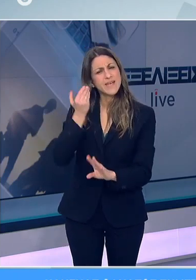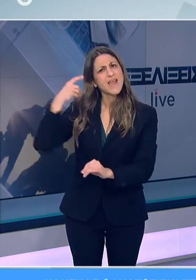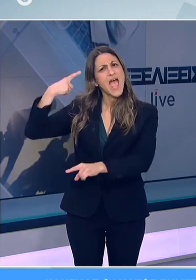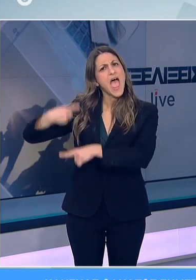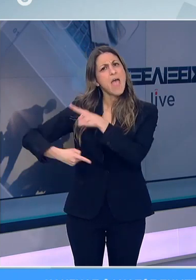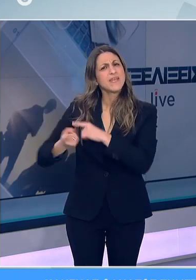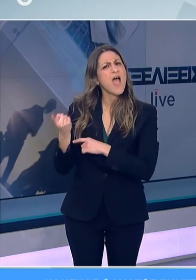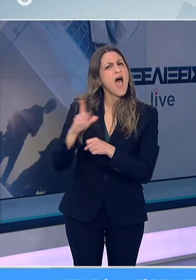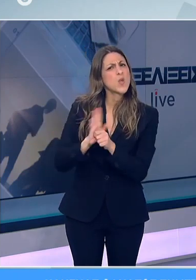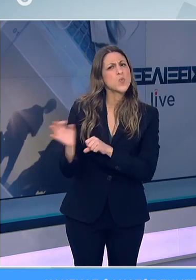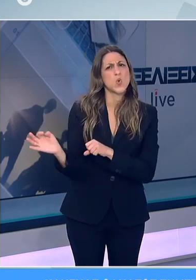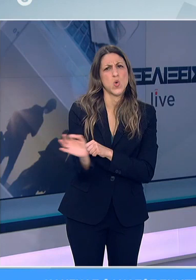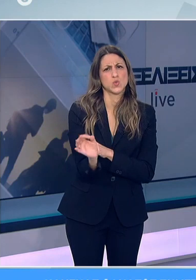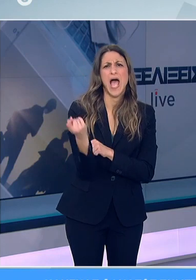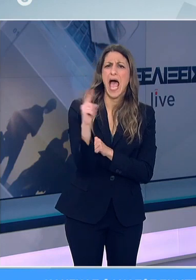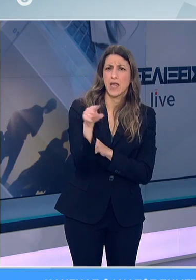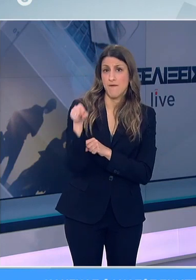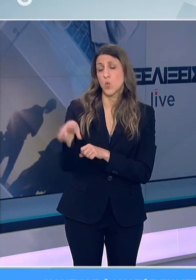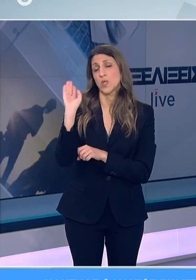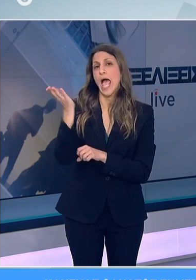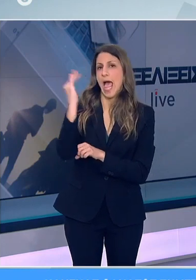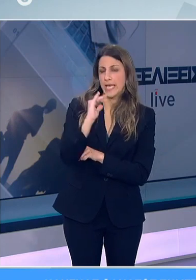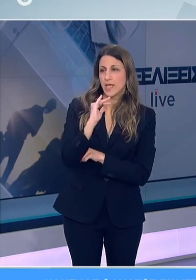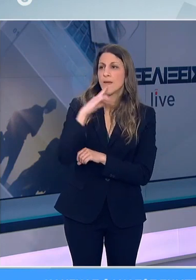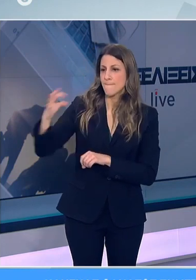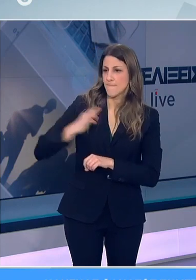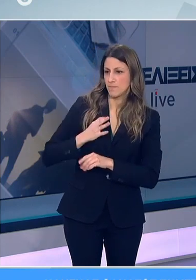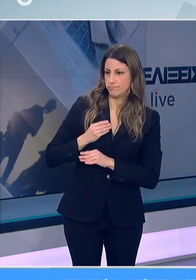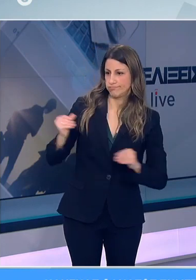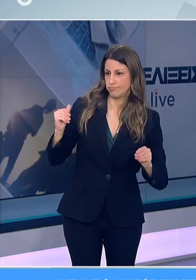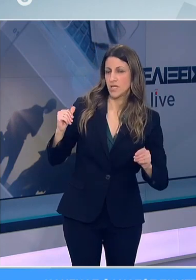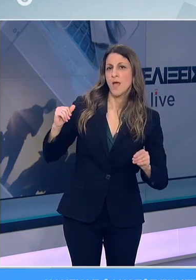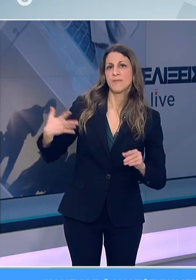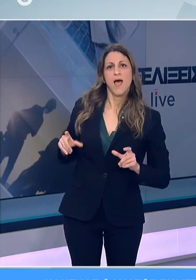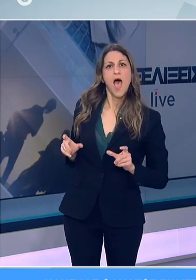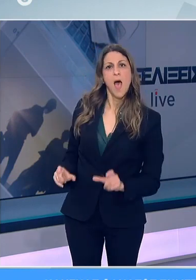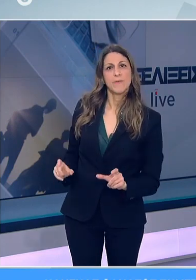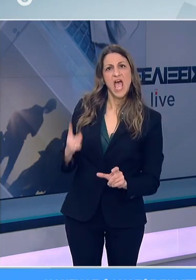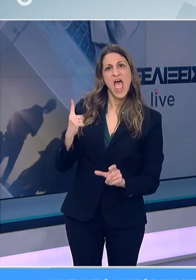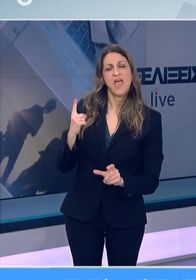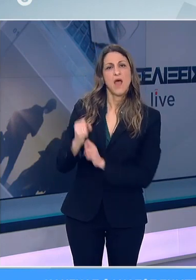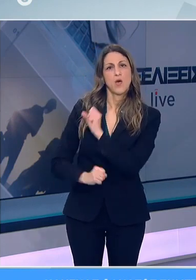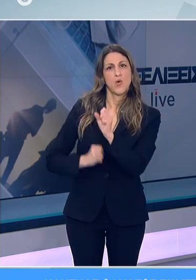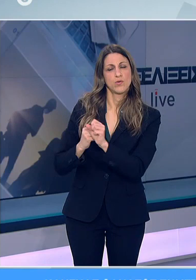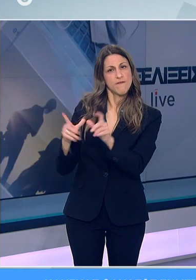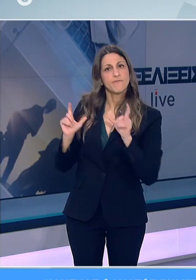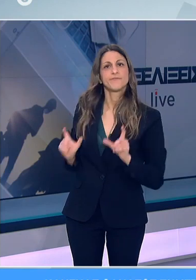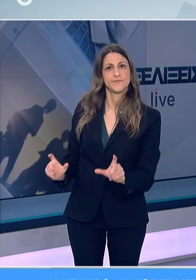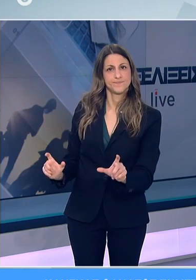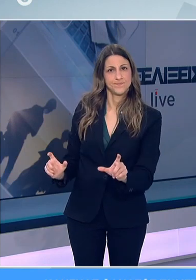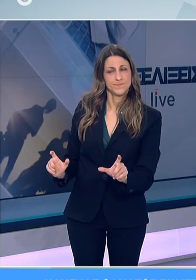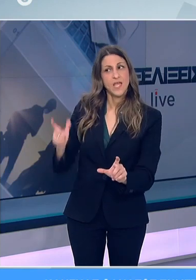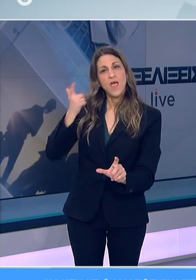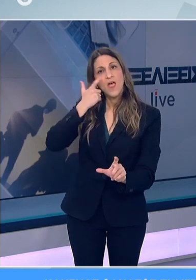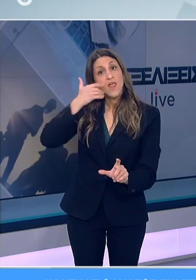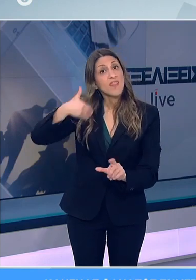ότι θα υπάρξει ανοσία σε αυτούς τους ανθρώπους για τουλάχιστον ένα χρόνο. Τώρα το θέμα Το αν επιβεβαιωθεί αυτό θα το